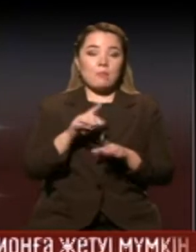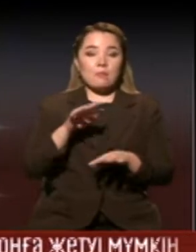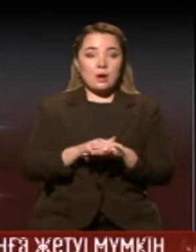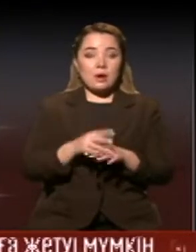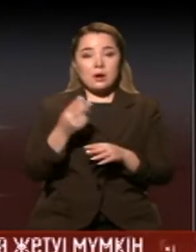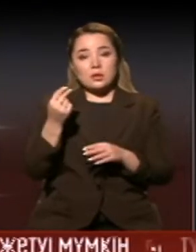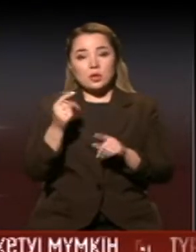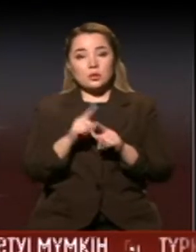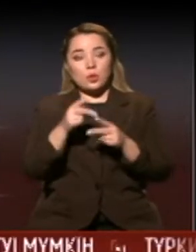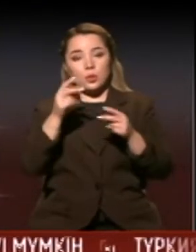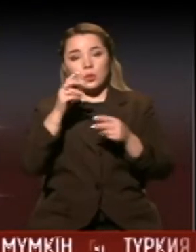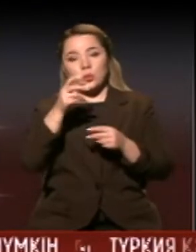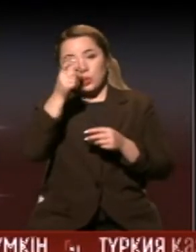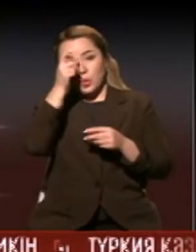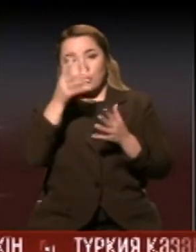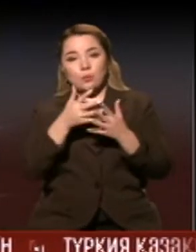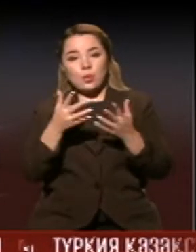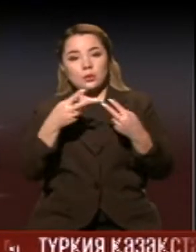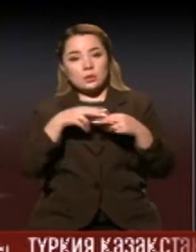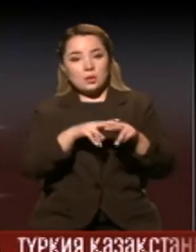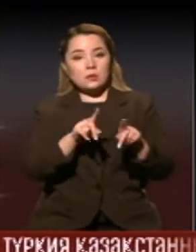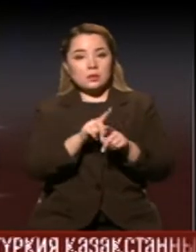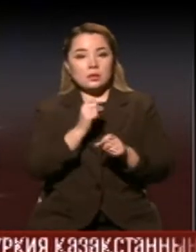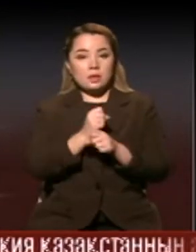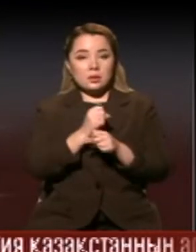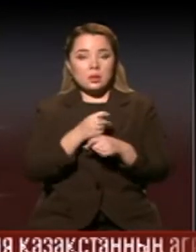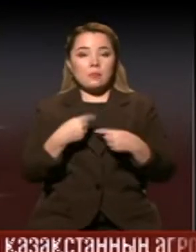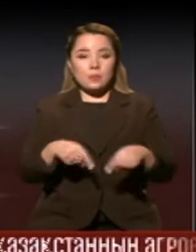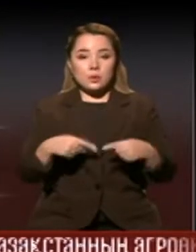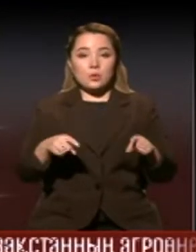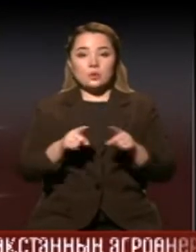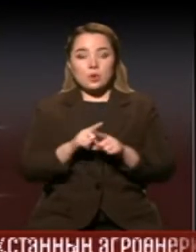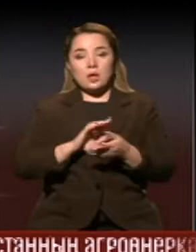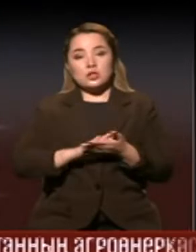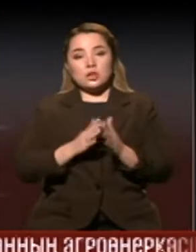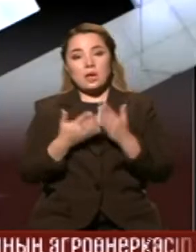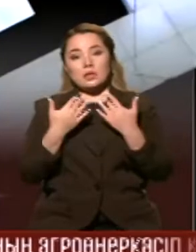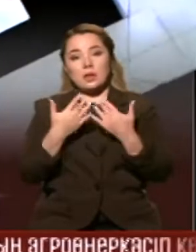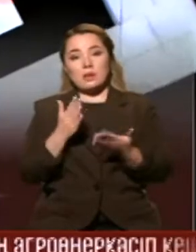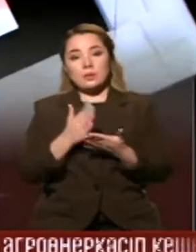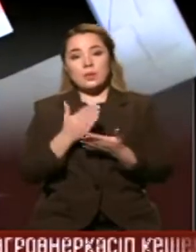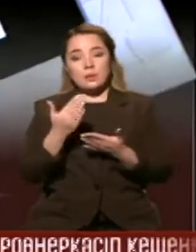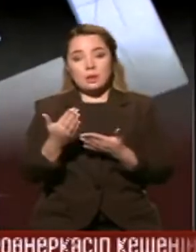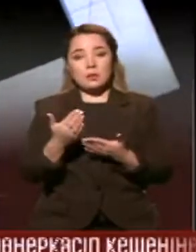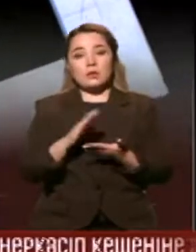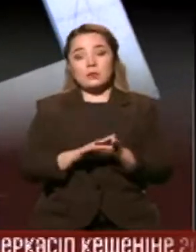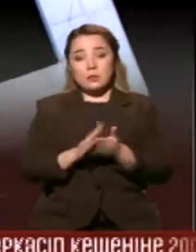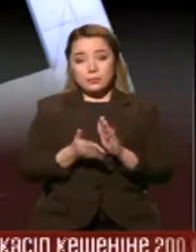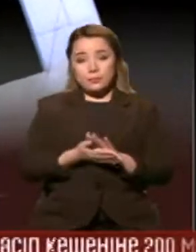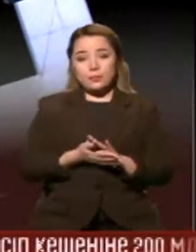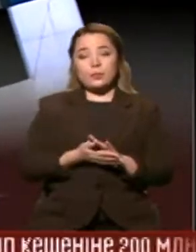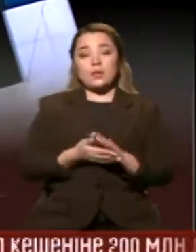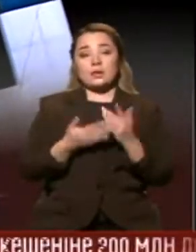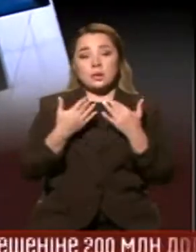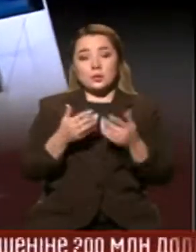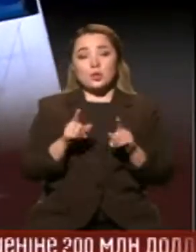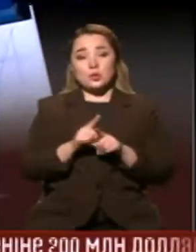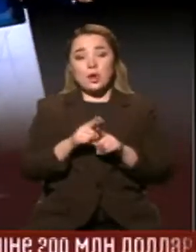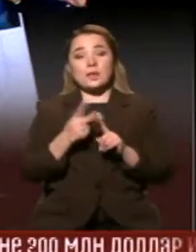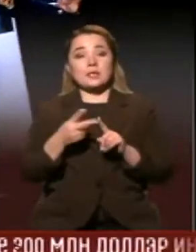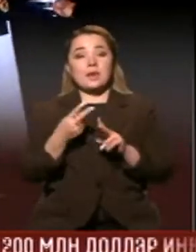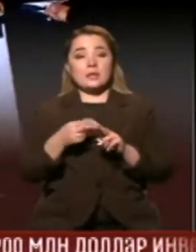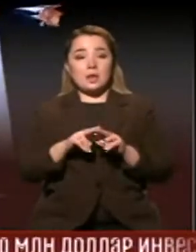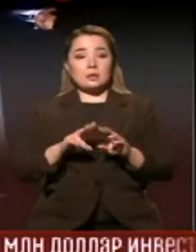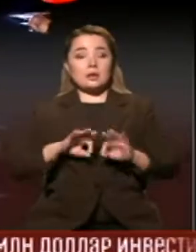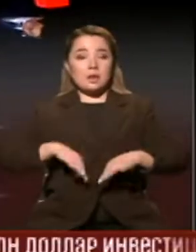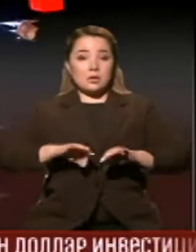саласында Түркияға берері мол. Бірақ әрине ол жерде кейбір шарттар болады. Екінші мәселе, біз мысалы